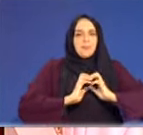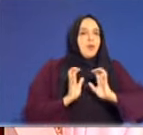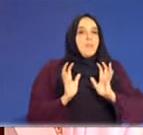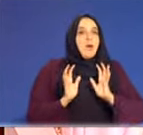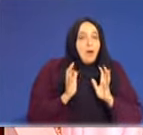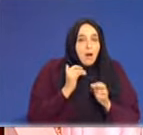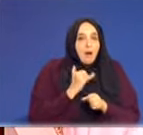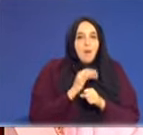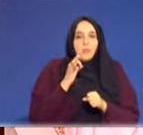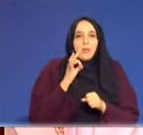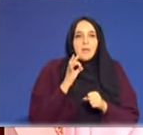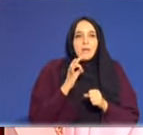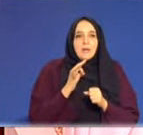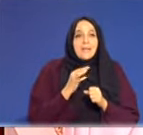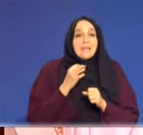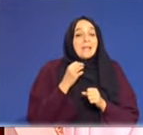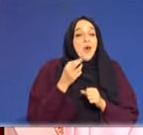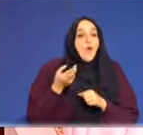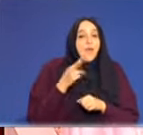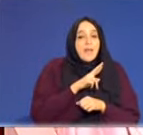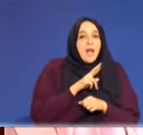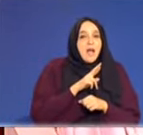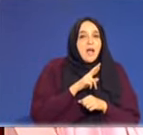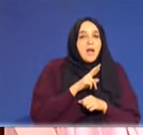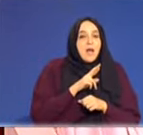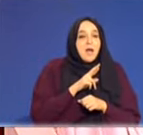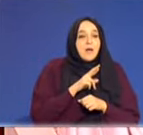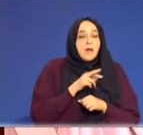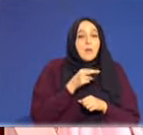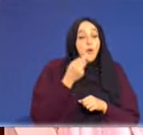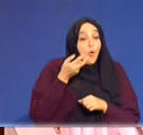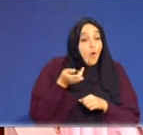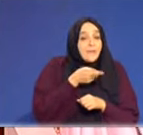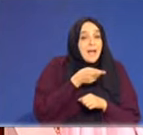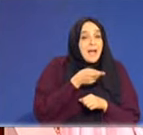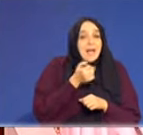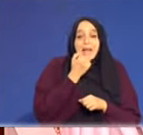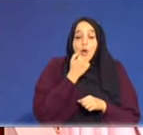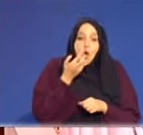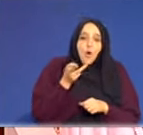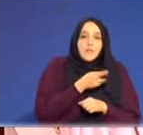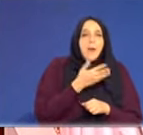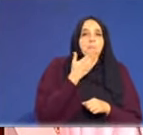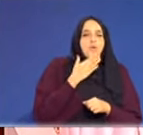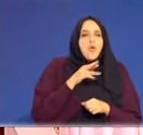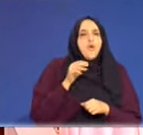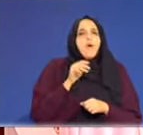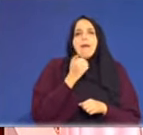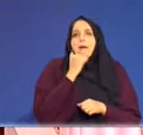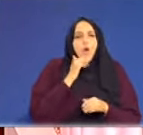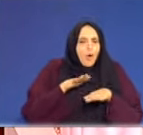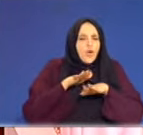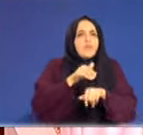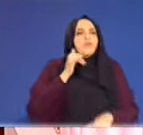والعودة إلى الحق أفضل من التمادي في الباطل. ما يجيش هذاك المرابي يقول اتفقنا كنت معايا راجل لازم يكون معك